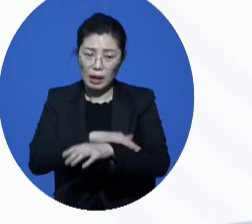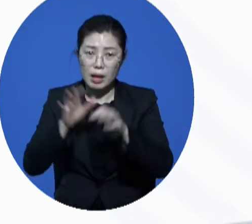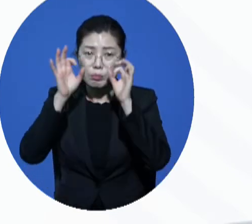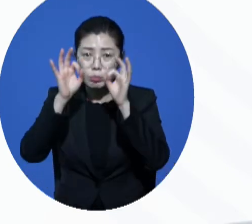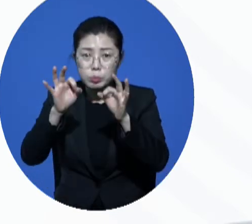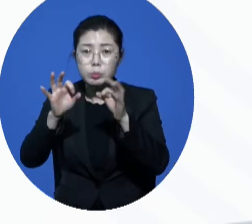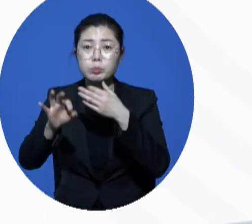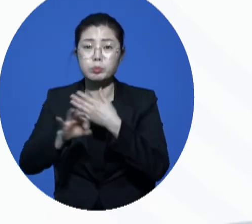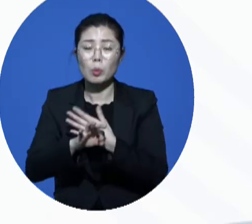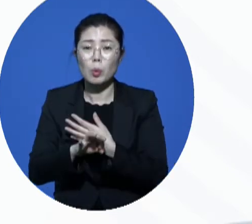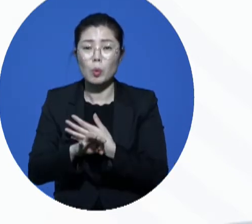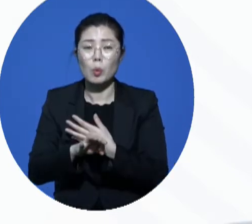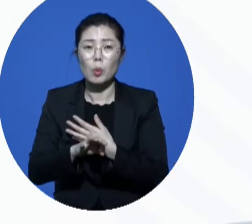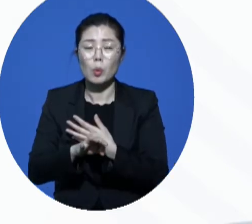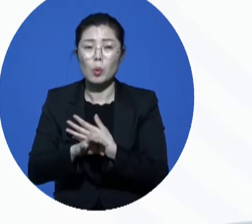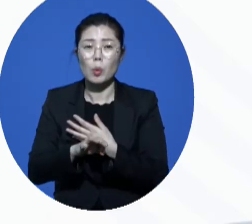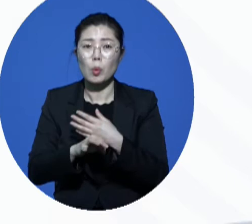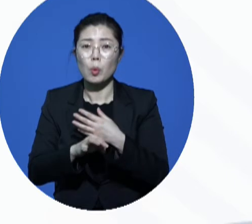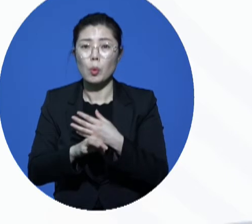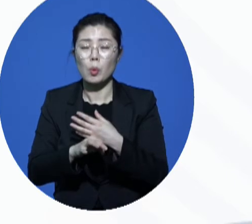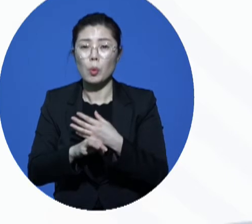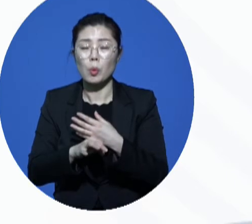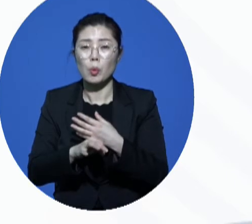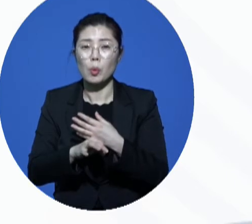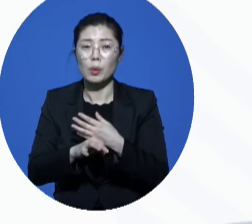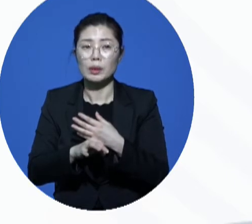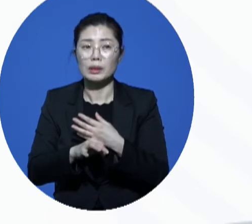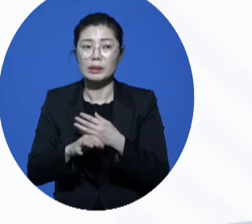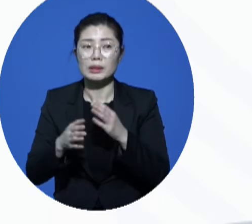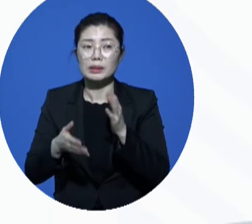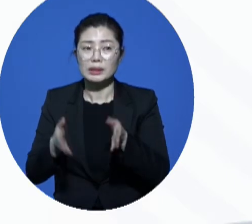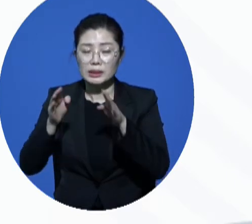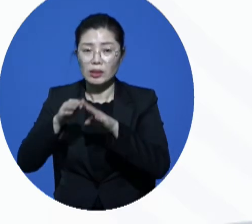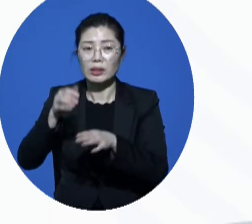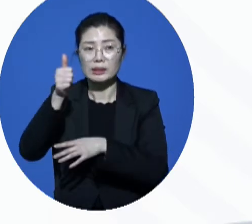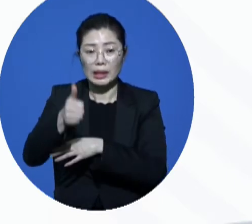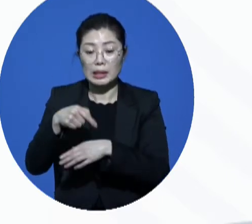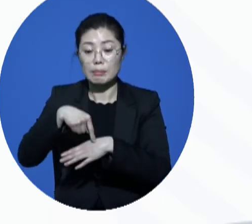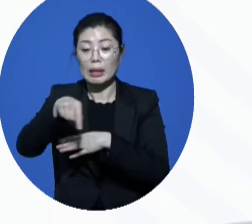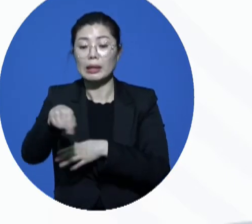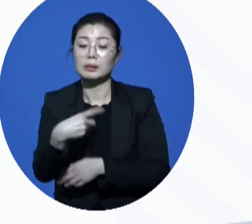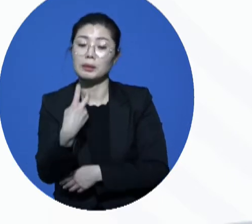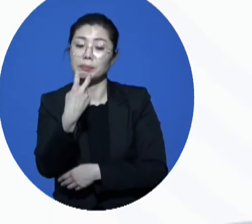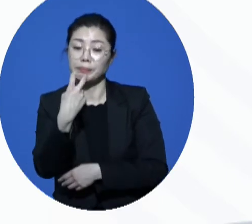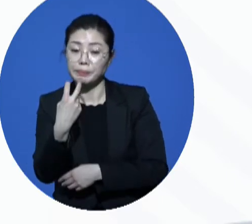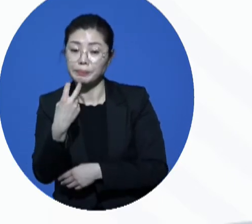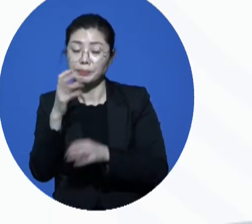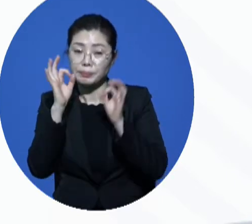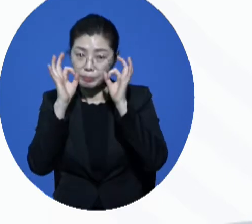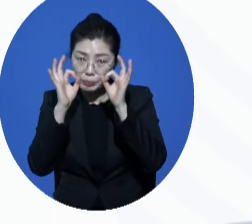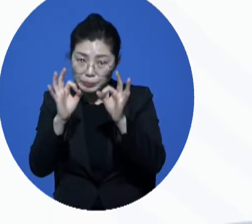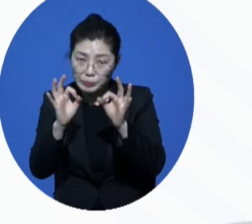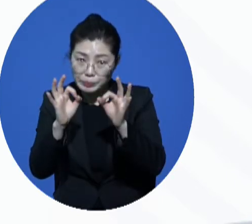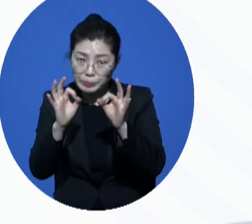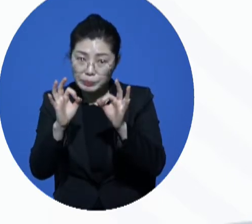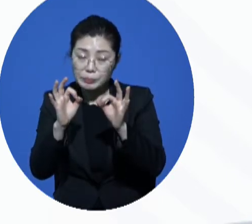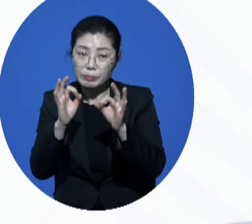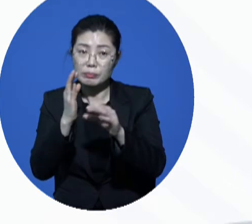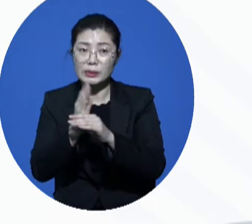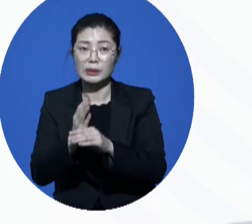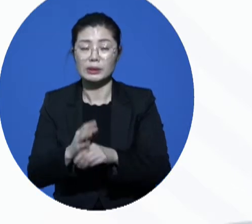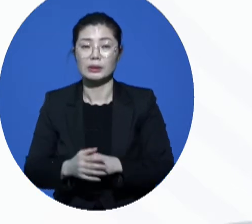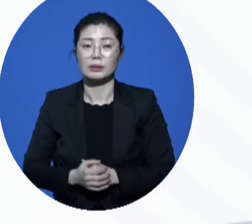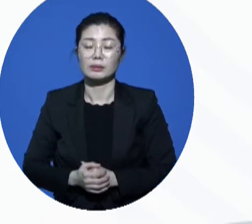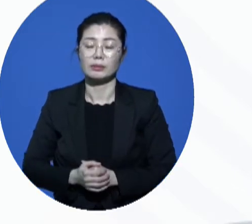보시면은 오른쪽에 시설 원장이 장여성 공감이 문 밖에서라도 이들을 보고 싶어서 방문할 때마다 함께 서 있습니다. 열린